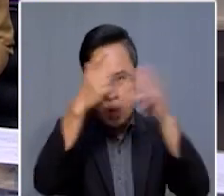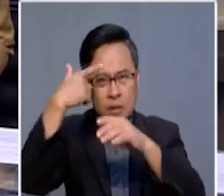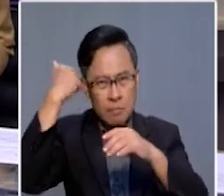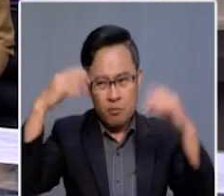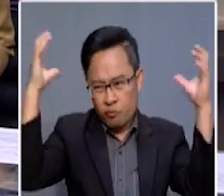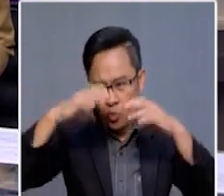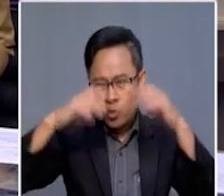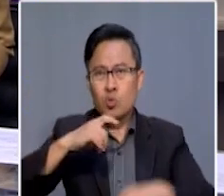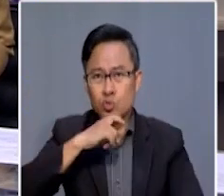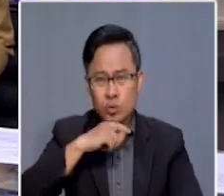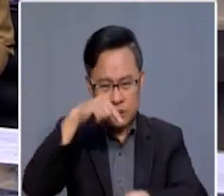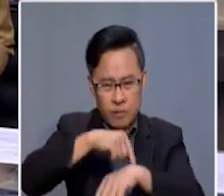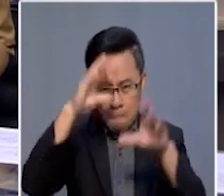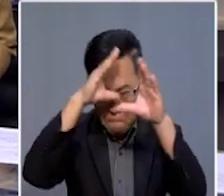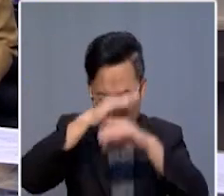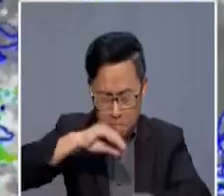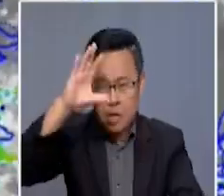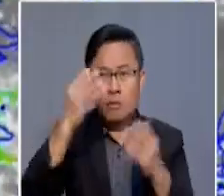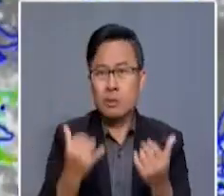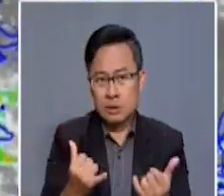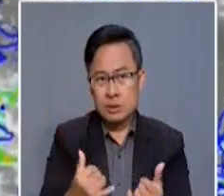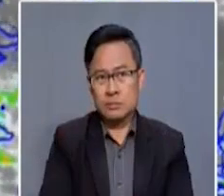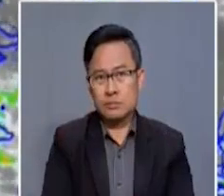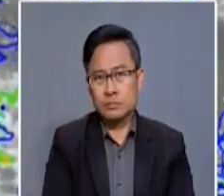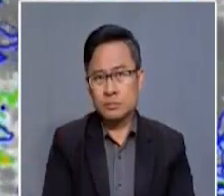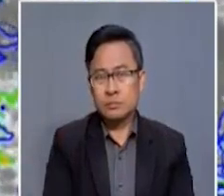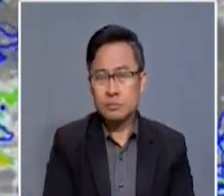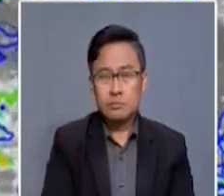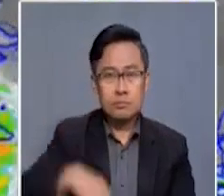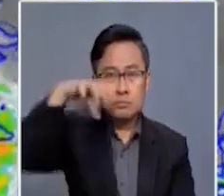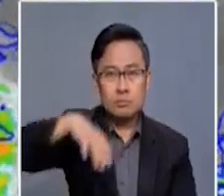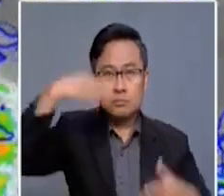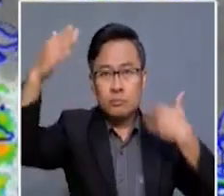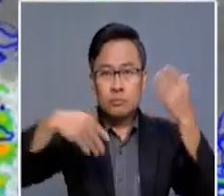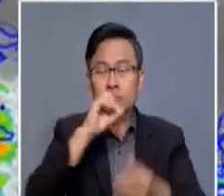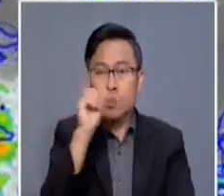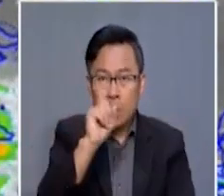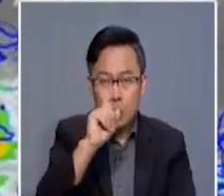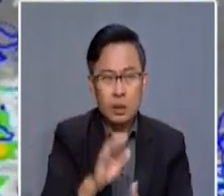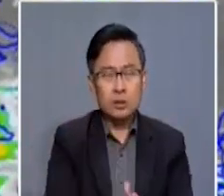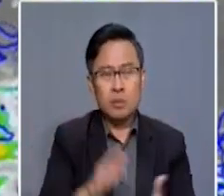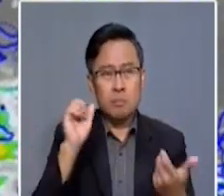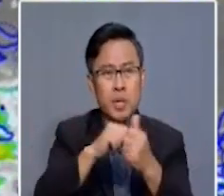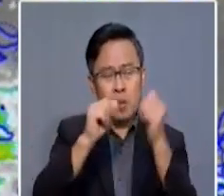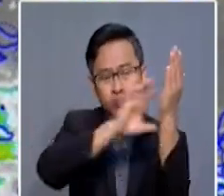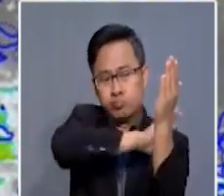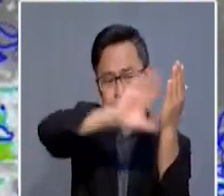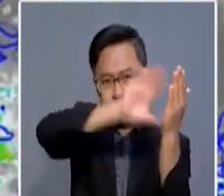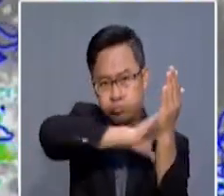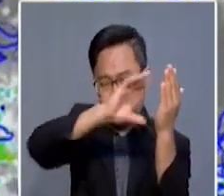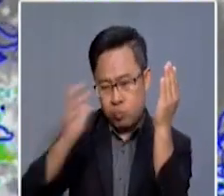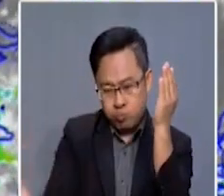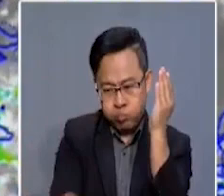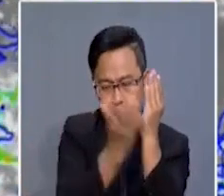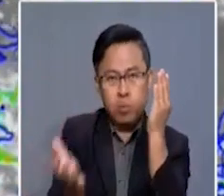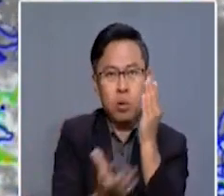ฝนยังคงตกต่อเนื่องตั้งแต่เมื่อคืนนี้แล้วค่ะกรมอุตุนิยมวิทยารายงานนะคะว่าจากลมมรสุมตะวันตกเฉียงใต้พัด